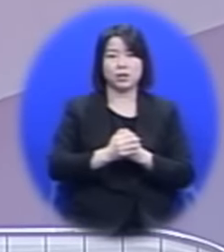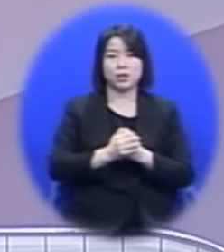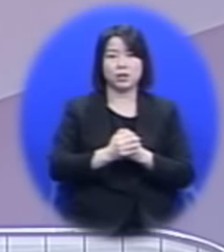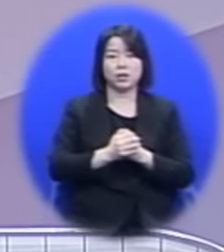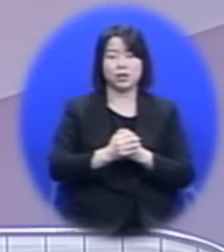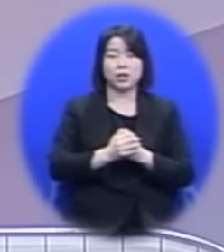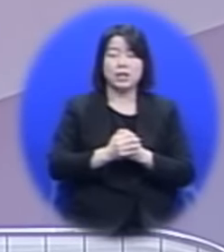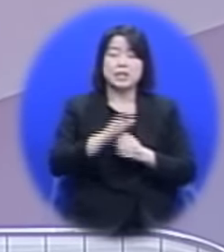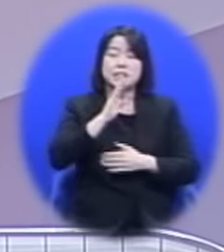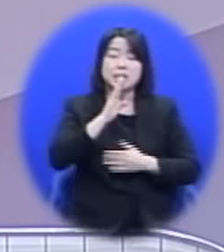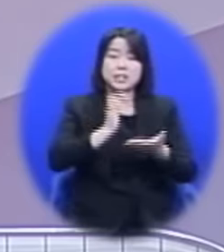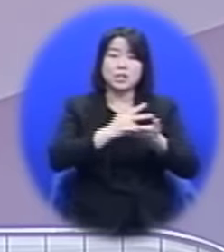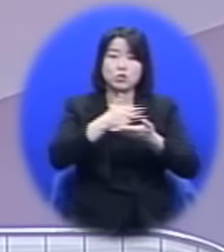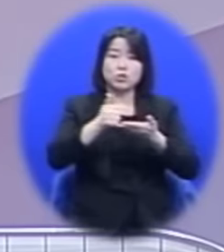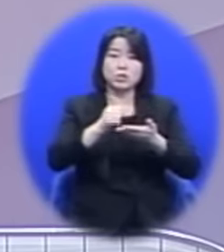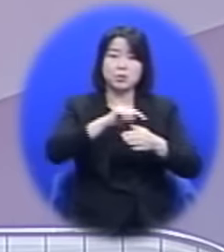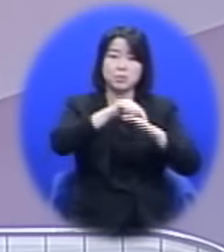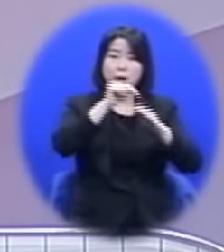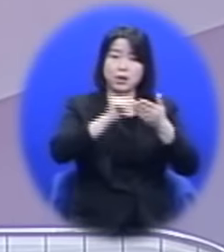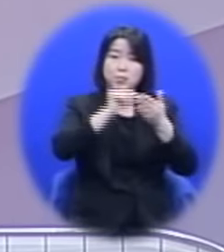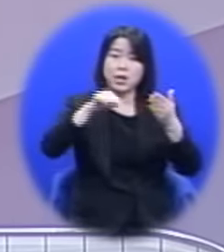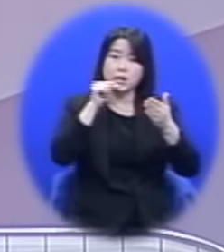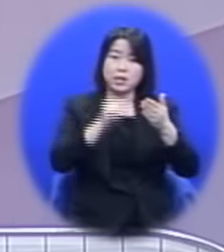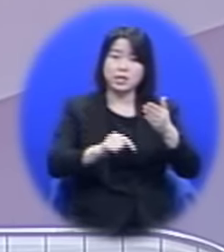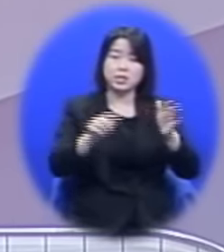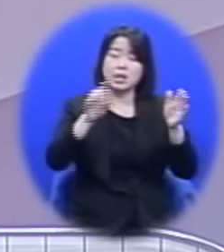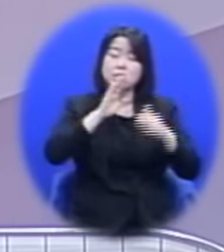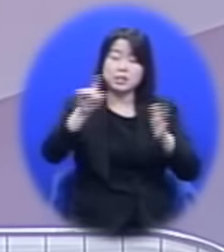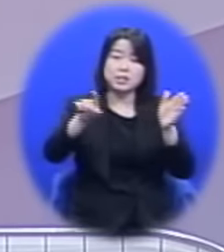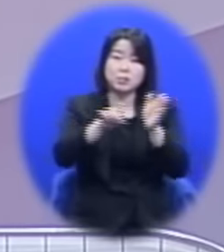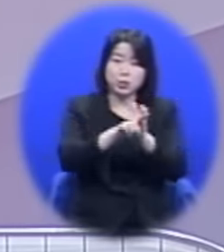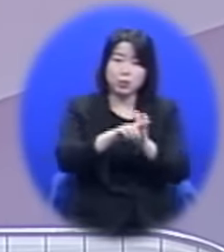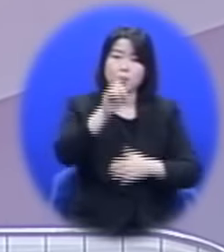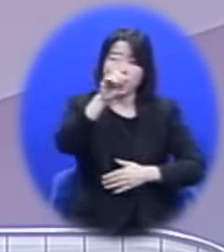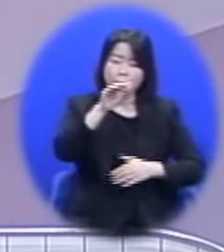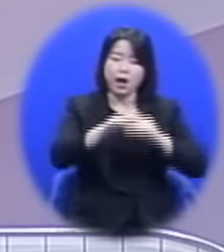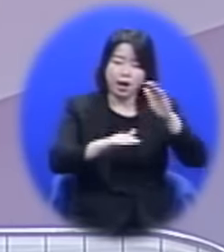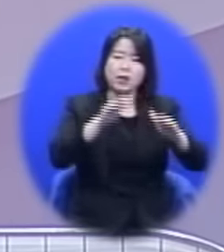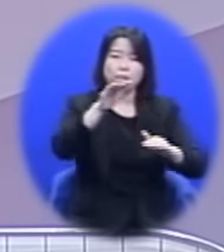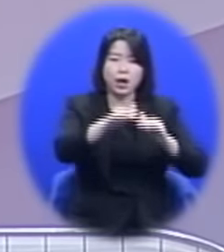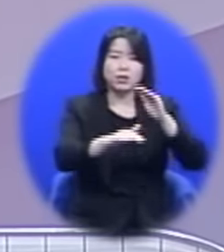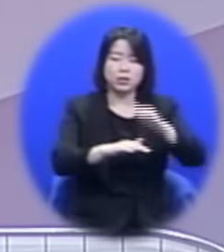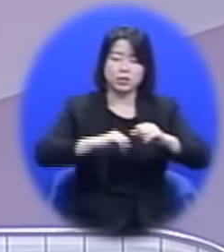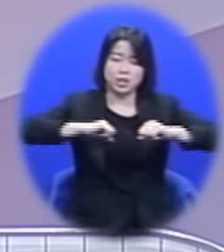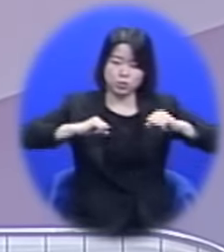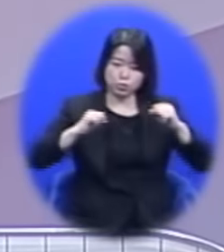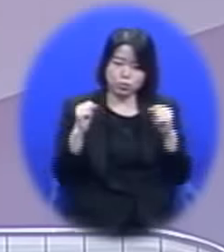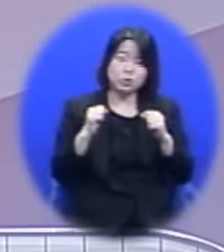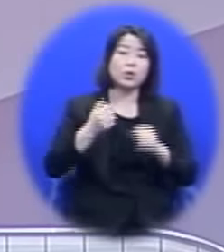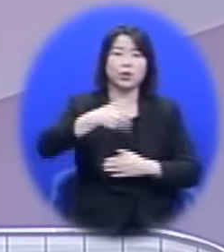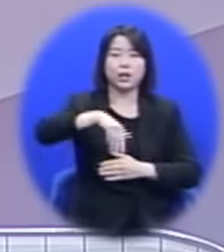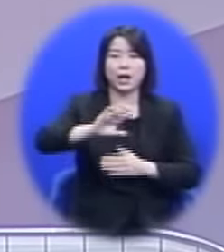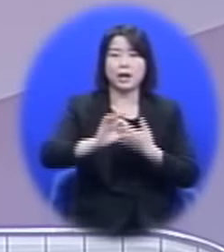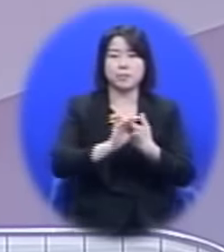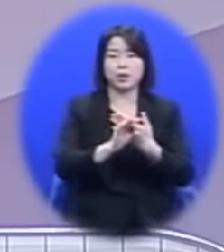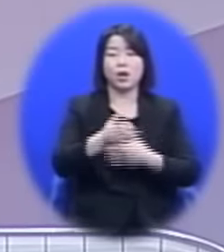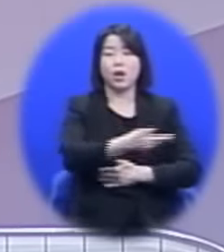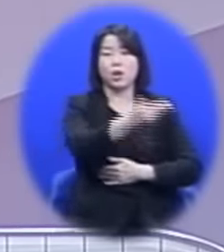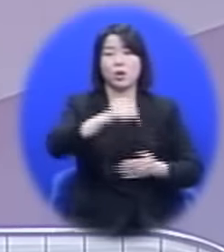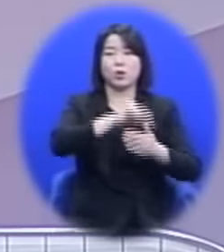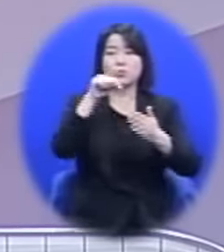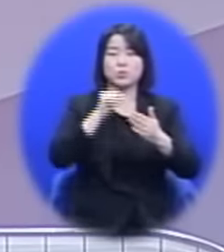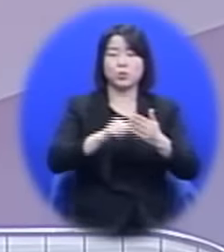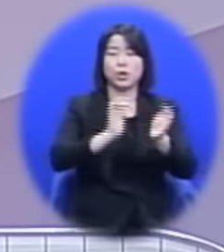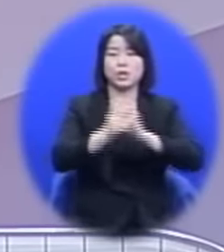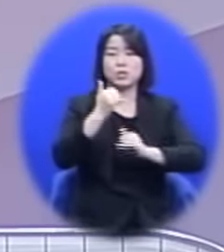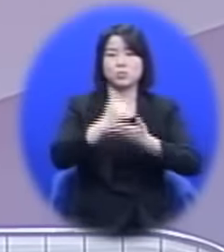여러분 안에 계시다는 걸 정말 믿고 한 걸음 한 걸음 순종의 걸음을 내디디면 여러분 속에 예수님의